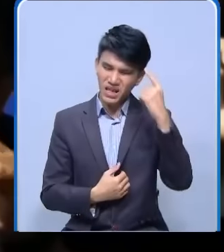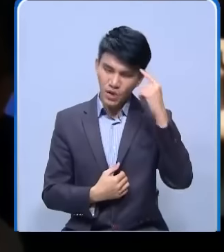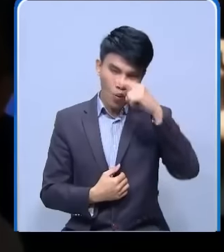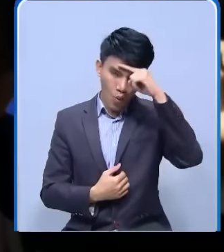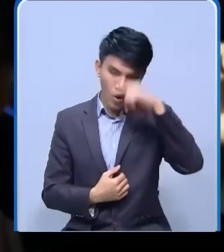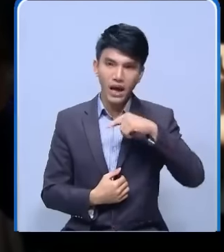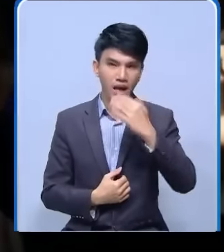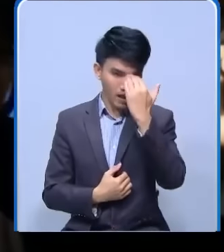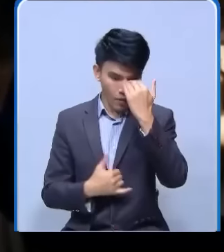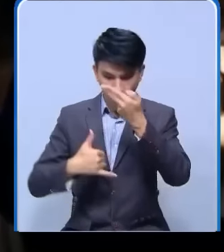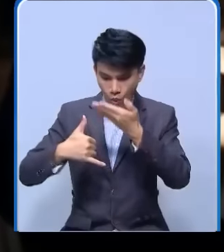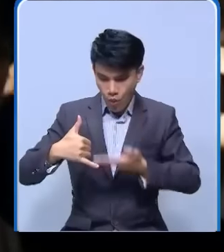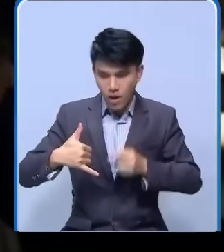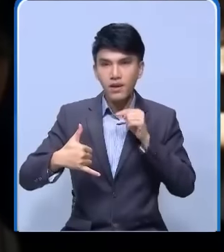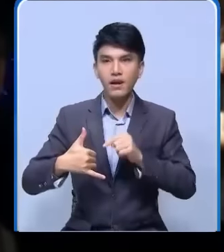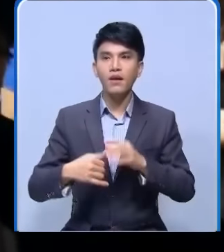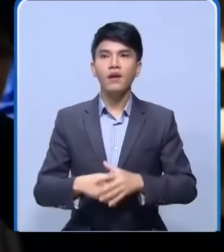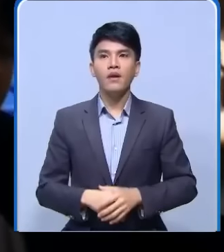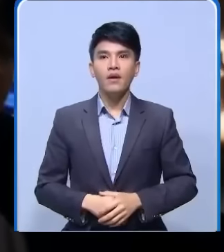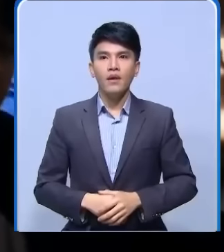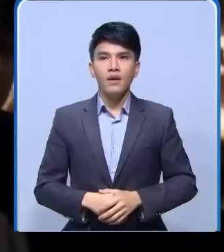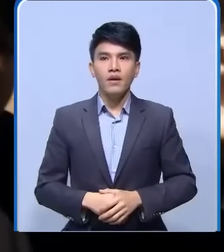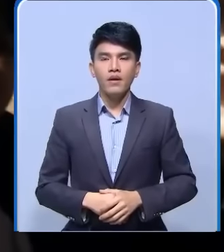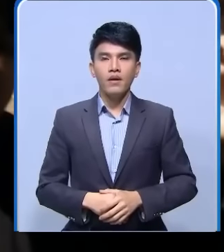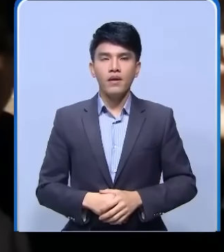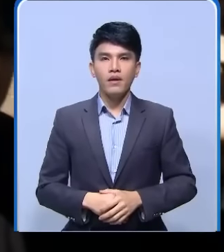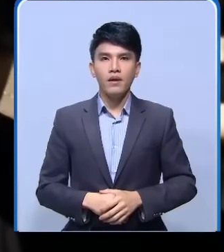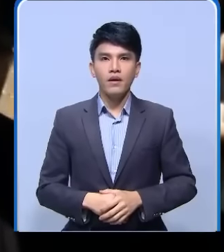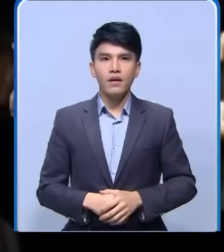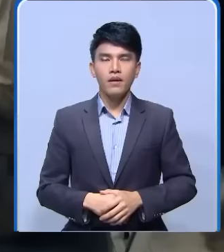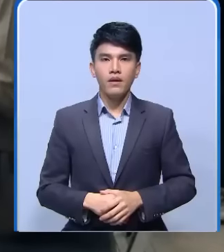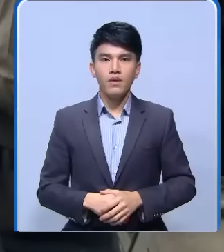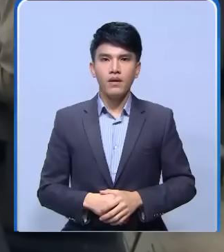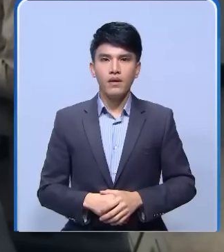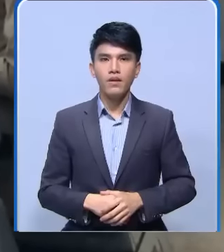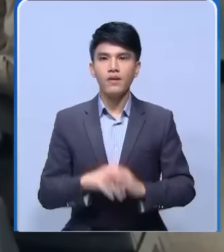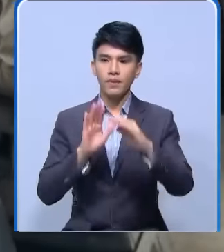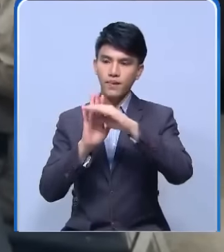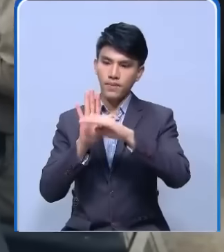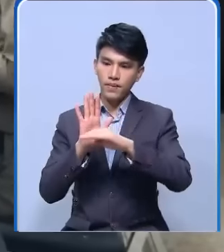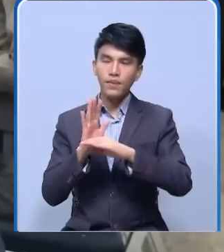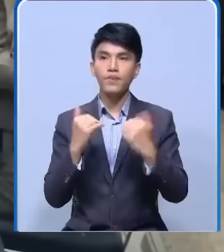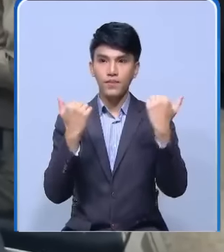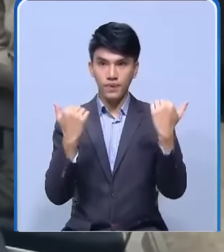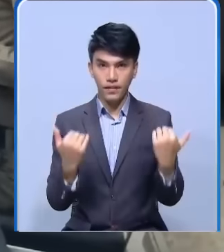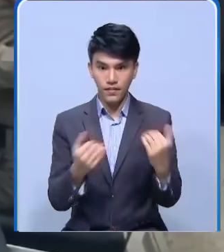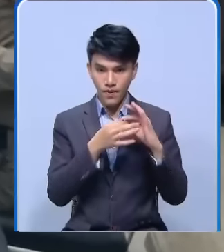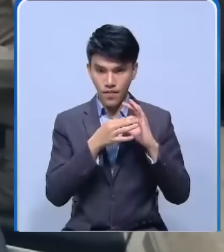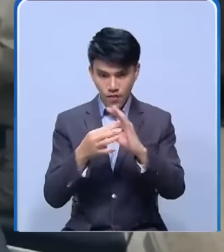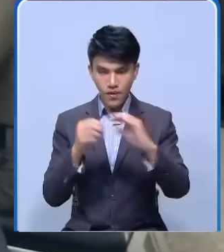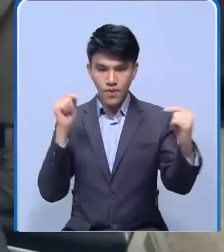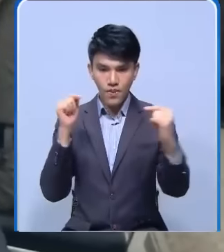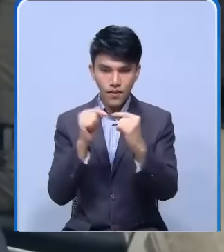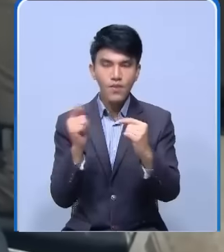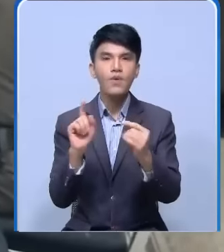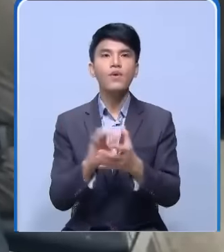ำเหนือรูปพันธ์นะครับ นะคะก็จากข้อมูลของเจ้าหน้าที่นะคะก็สอดคล้องนะคะโ